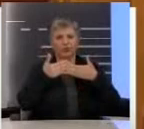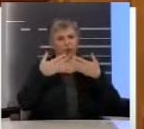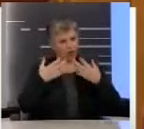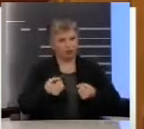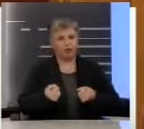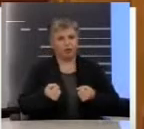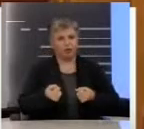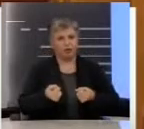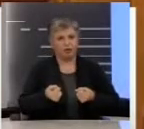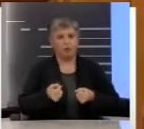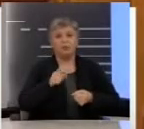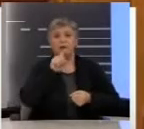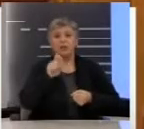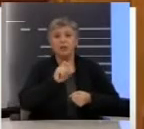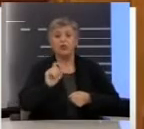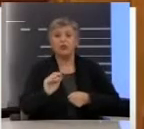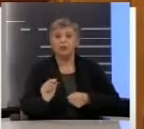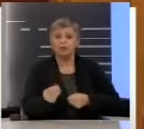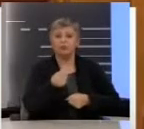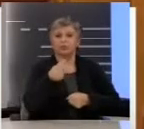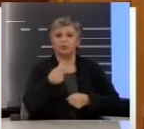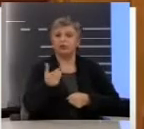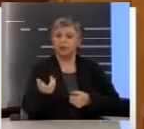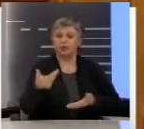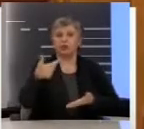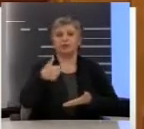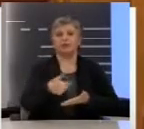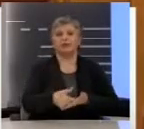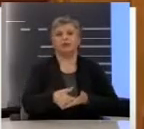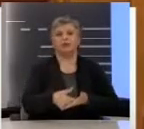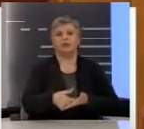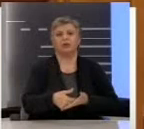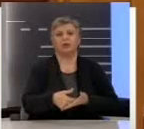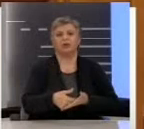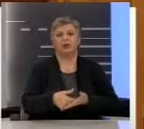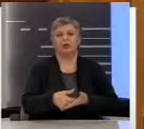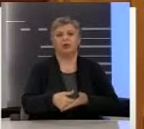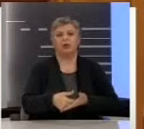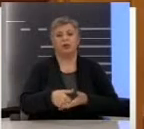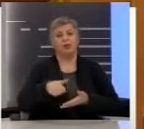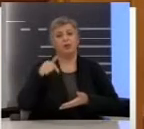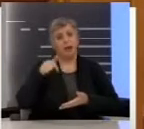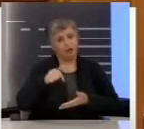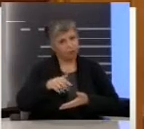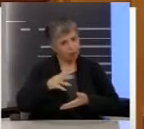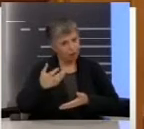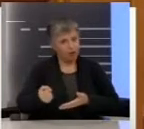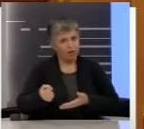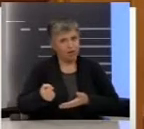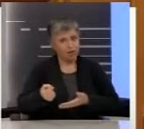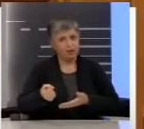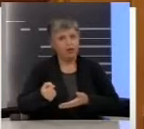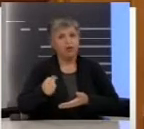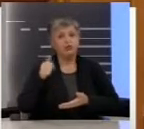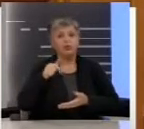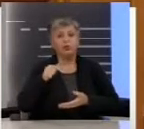παρουσιαστεί ως αίτημα από την πλευρά ενός ανθρώπου που βρίσκεται σε αυτό το φάσμα, που όμως